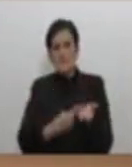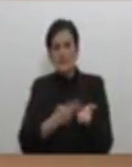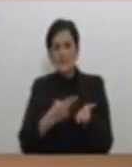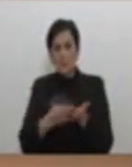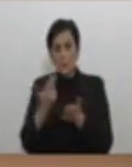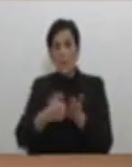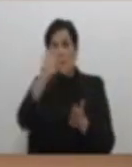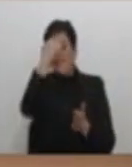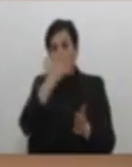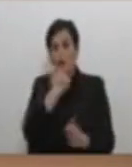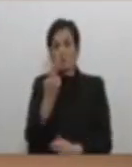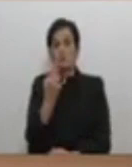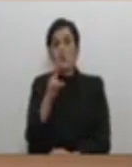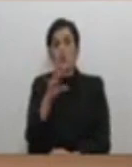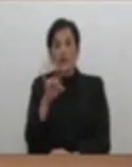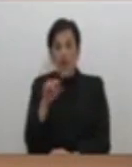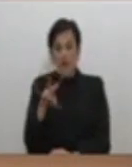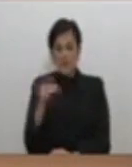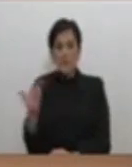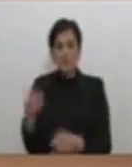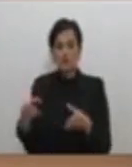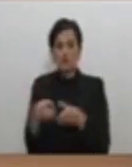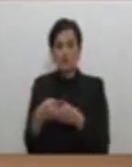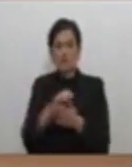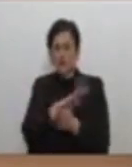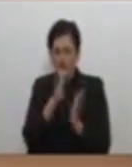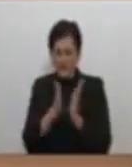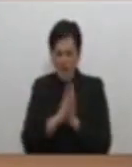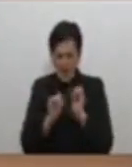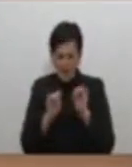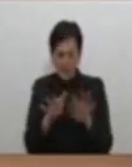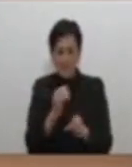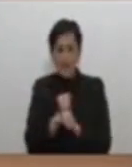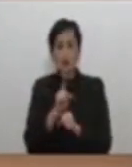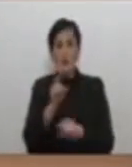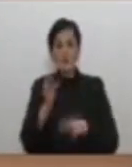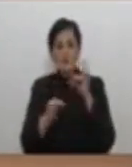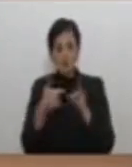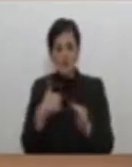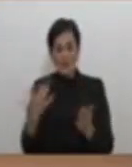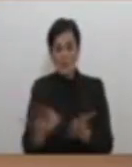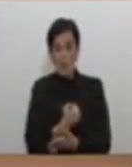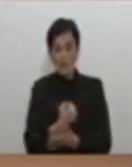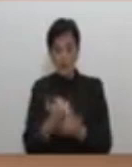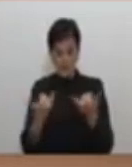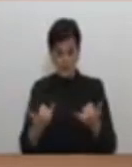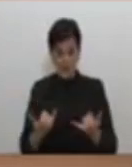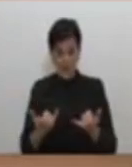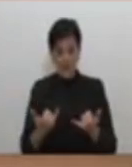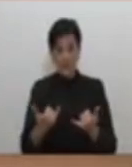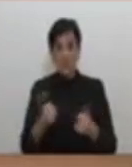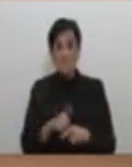მადლობა თეატრულუკიანს და მის გუნდს, რომლებმაც ყველაფერი გააკეთეს იმისთვის, რომ ეს სასამართლო ჩვენ მოგვეგოდა. დღეს სწორედ ეს